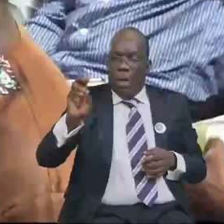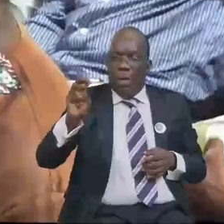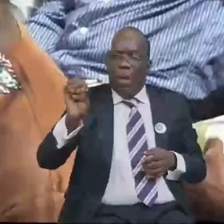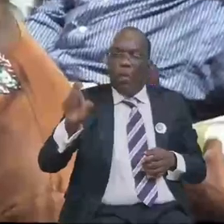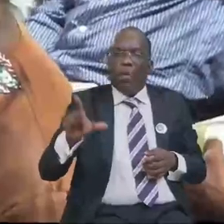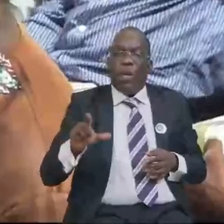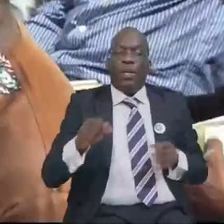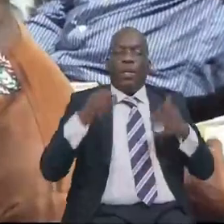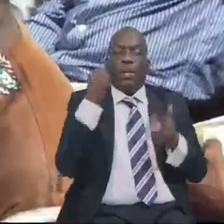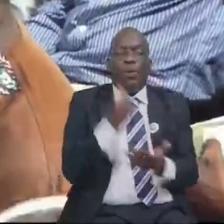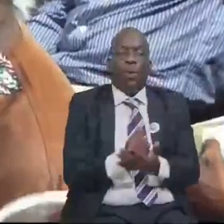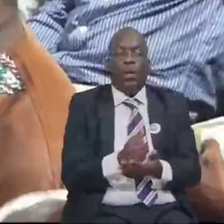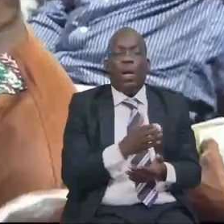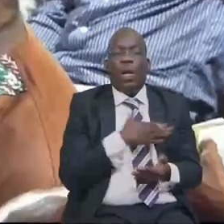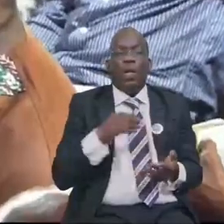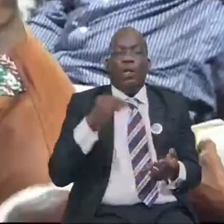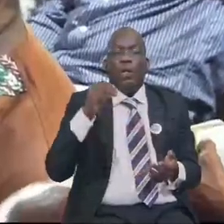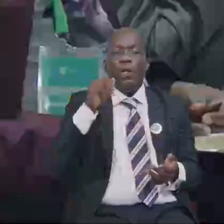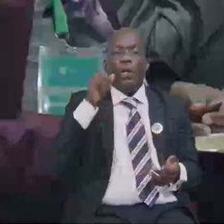Guérit sa femme. Amen.